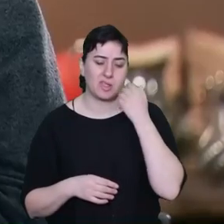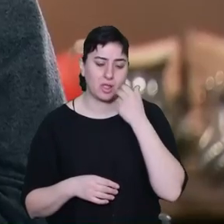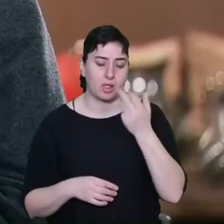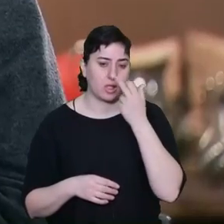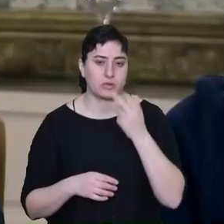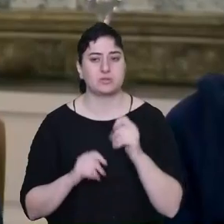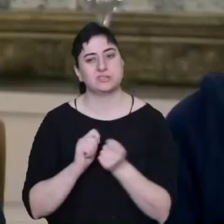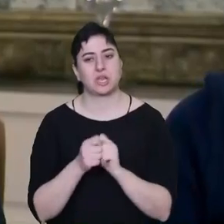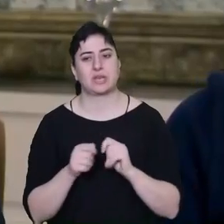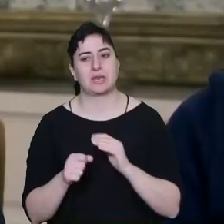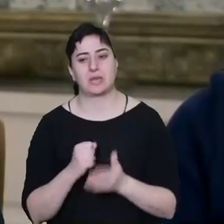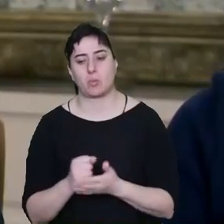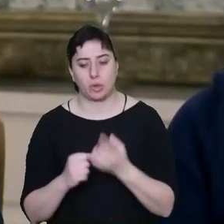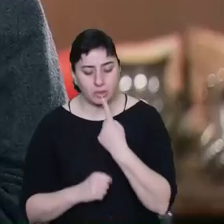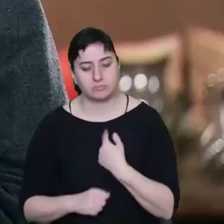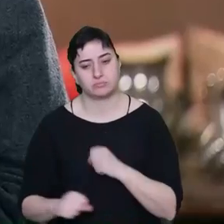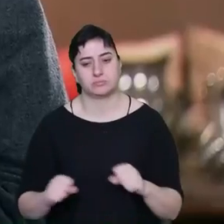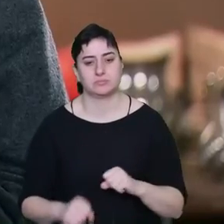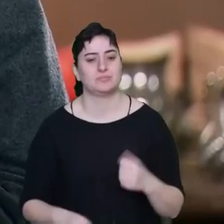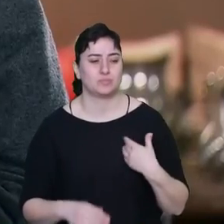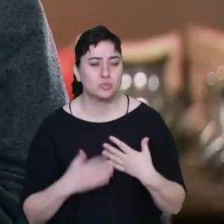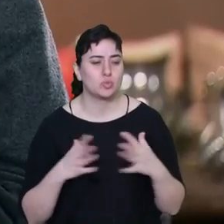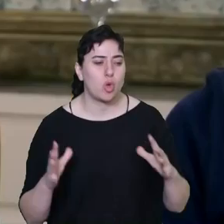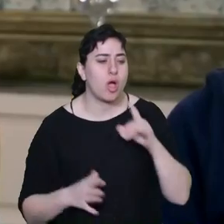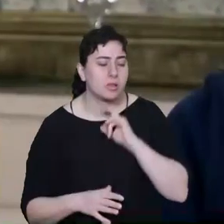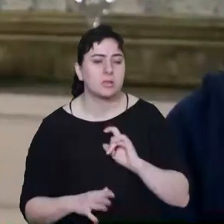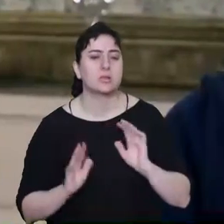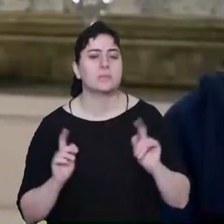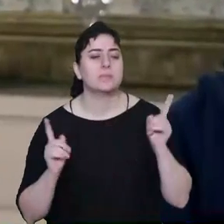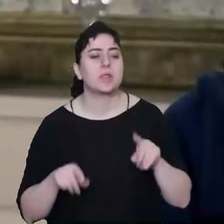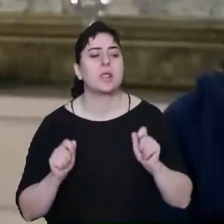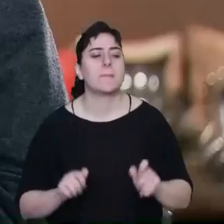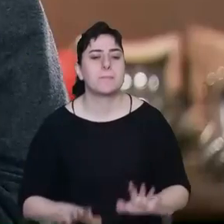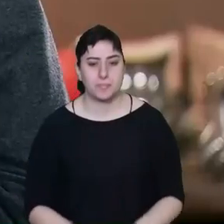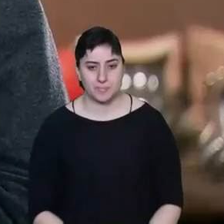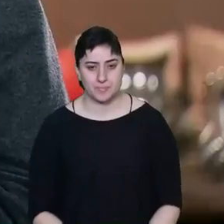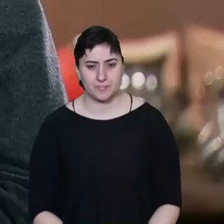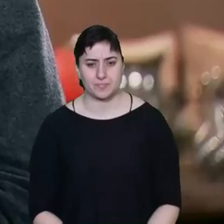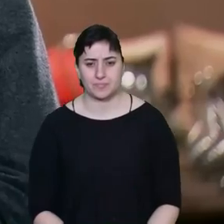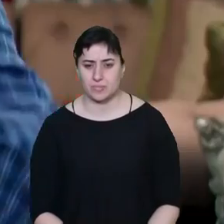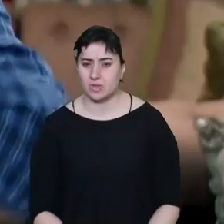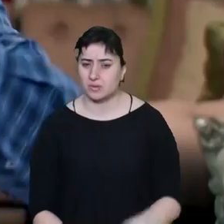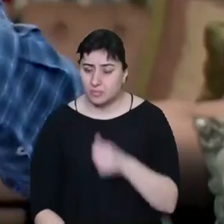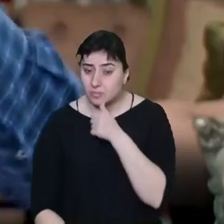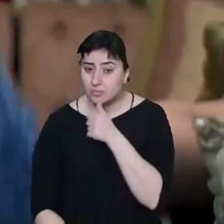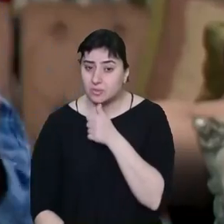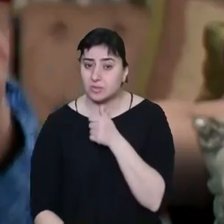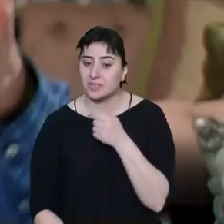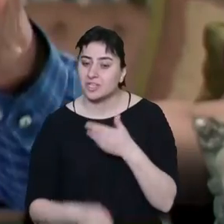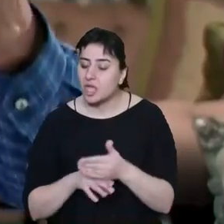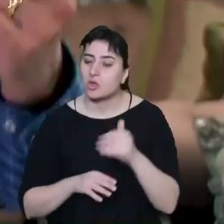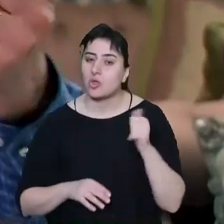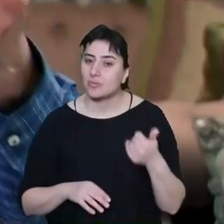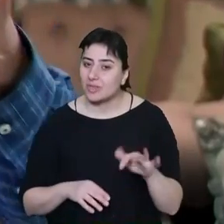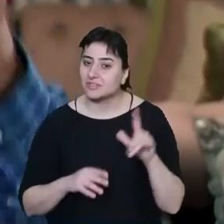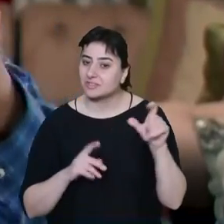gibi göstermek. Haklısınız babacığım, haklısınız. Büyük hataydı. Artık böyle şeyler yapmayacağım. Yalnız babacığım, yani hani geç de